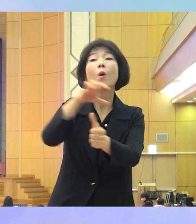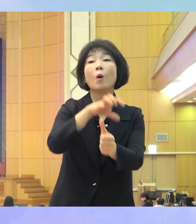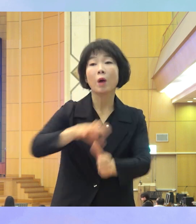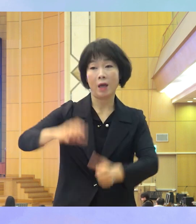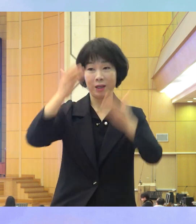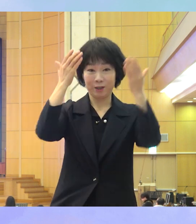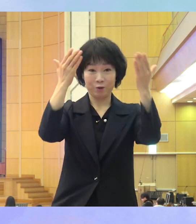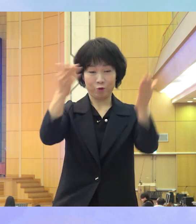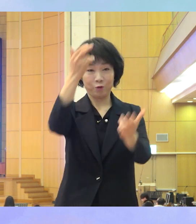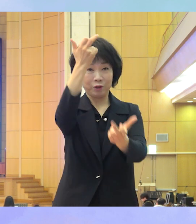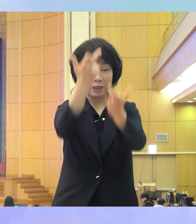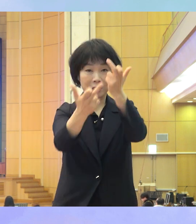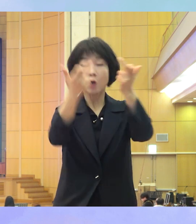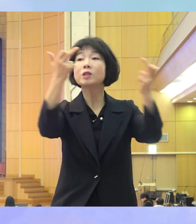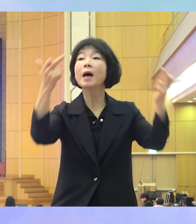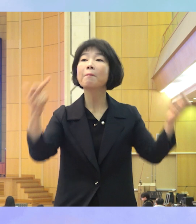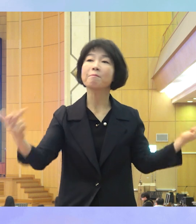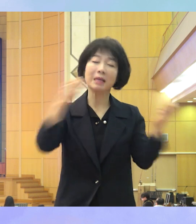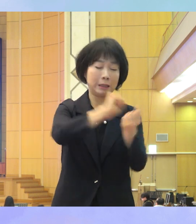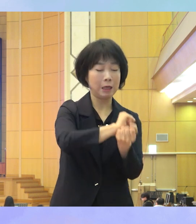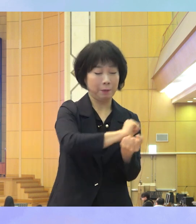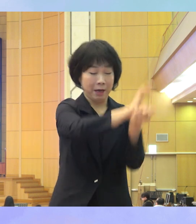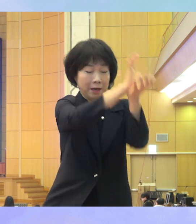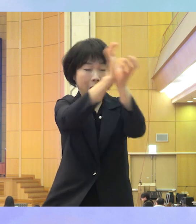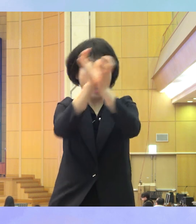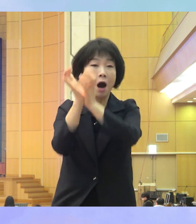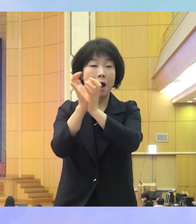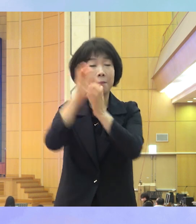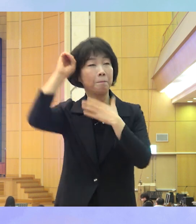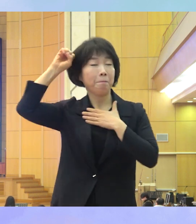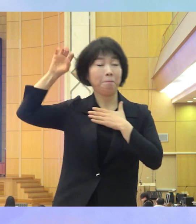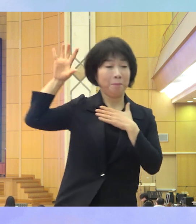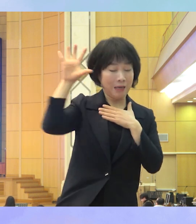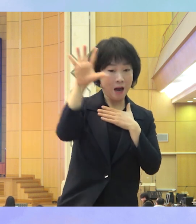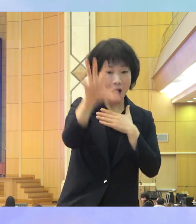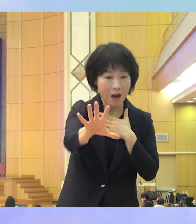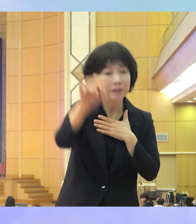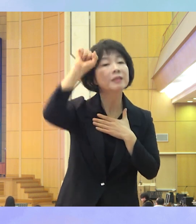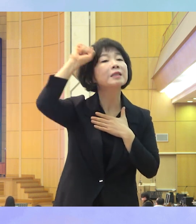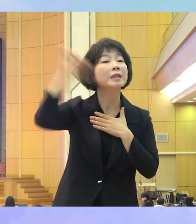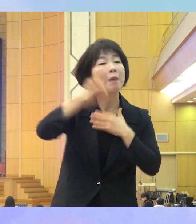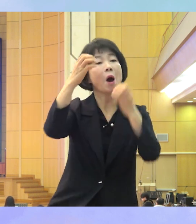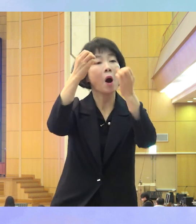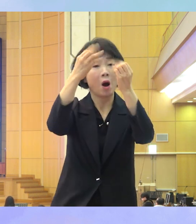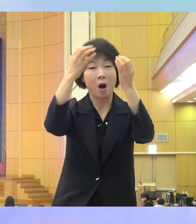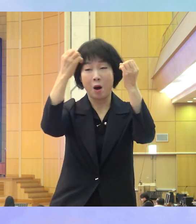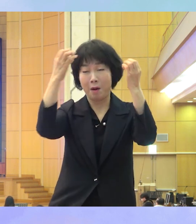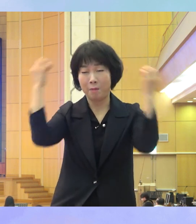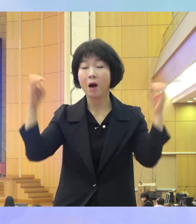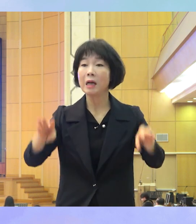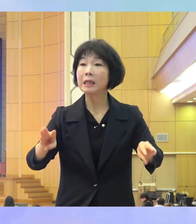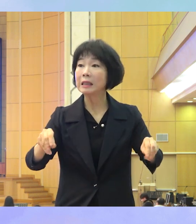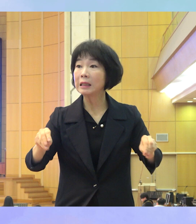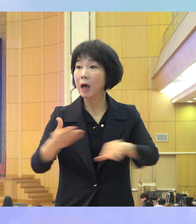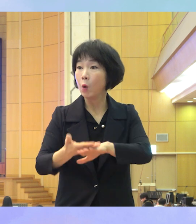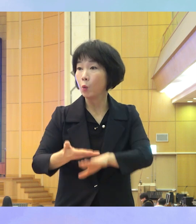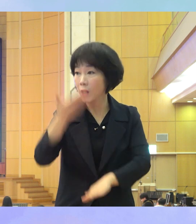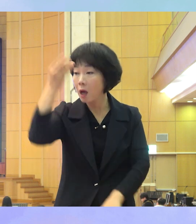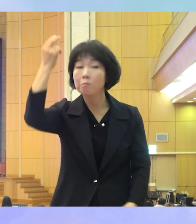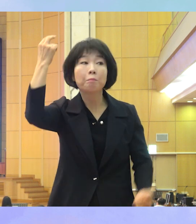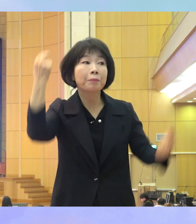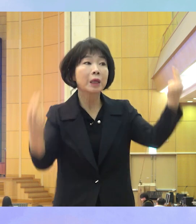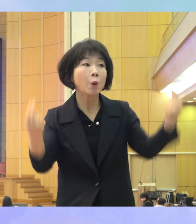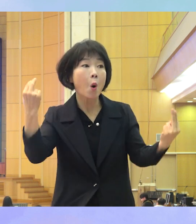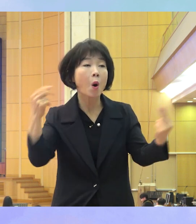돌아보시네. 주는 저 산 밑에 백합 빛나는 새벽별 이 땅 위에